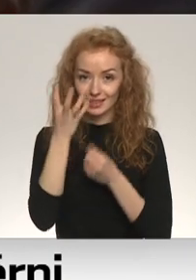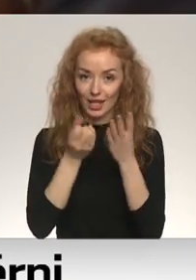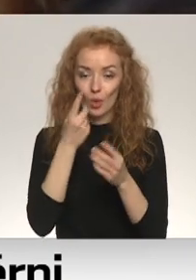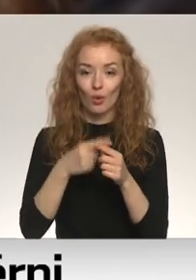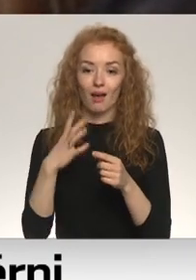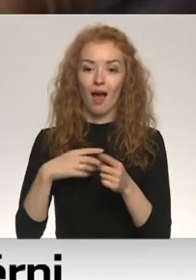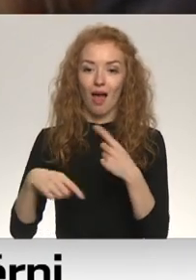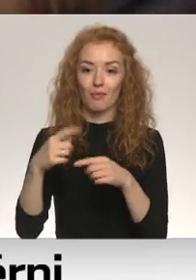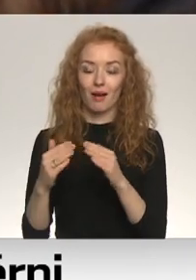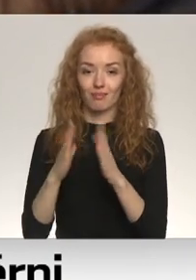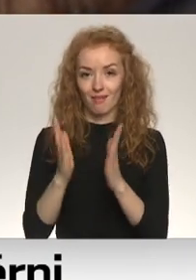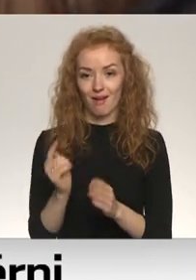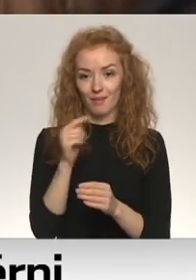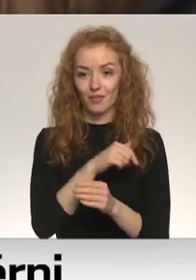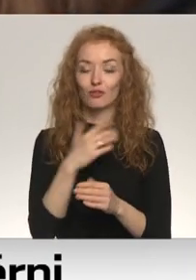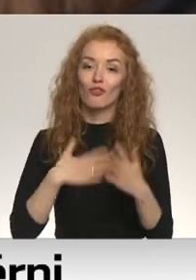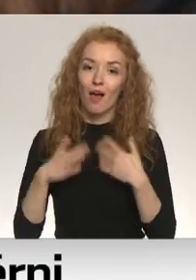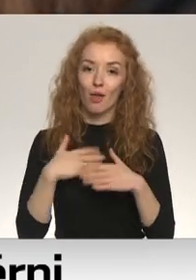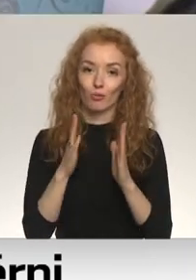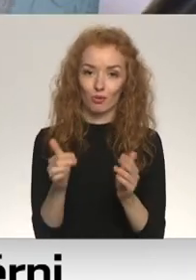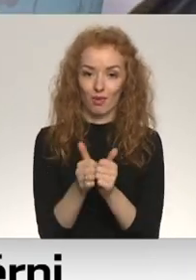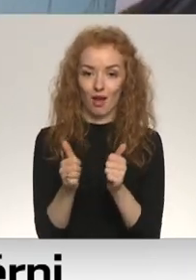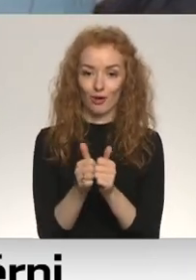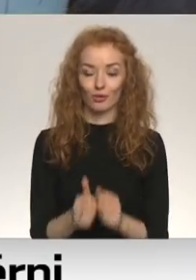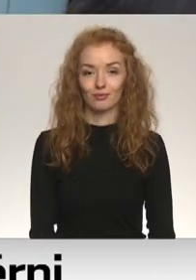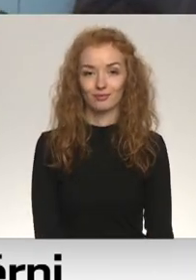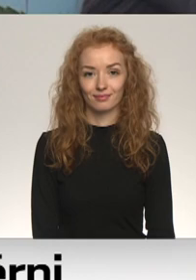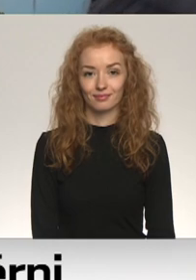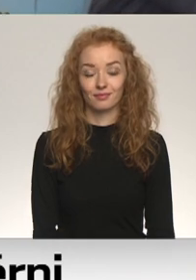Ukrainā. Viņš ļoti būtu vēlējies šajā dienā būt blakus.